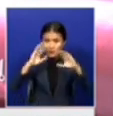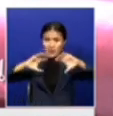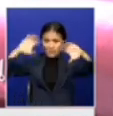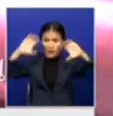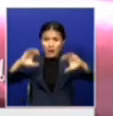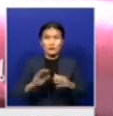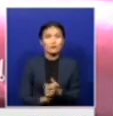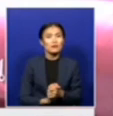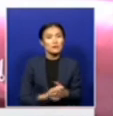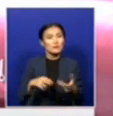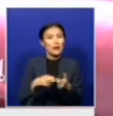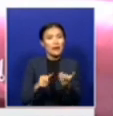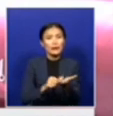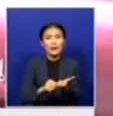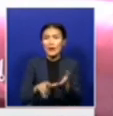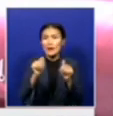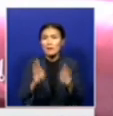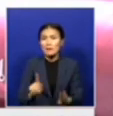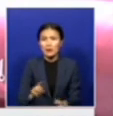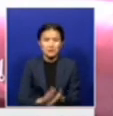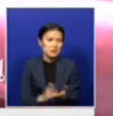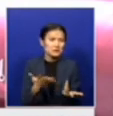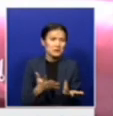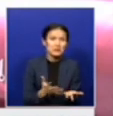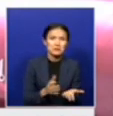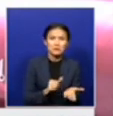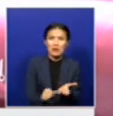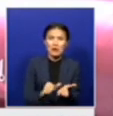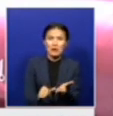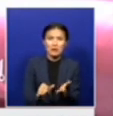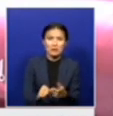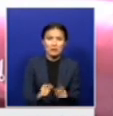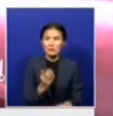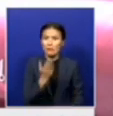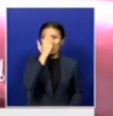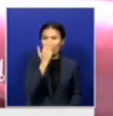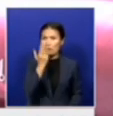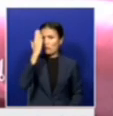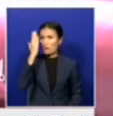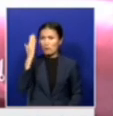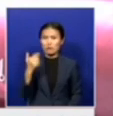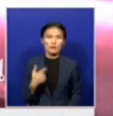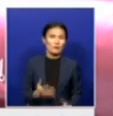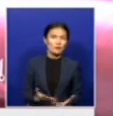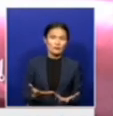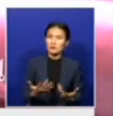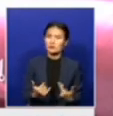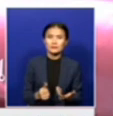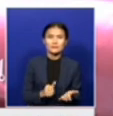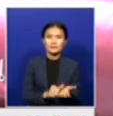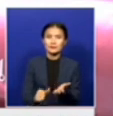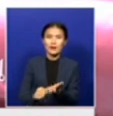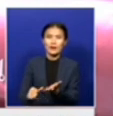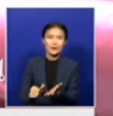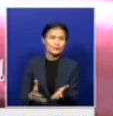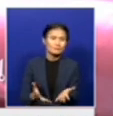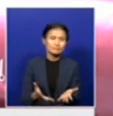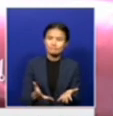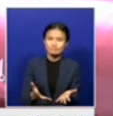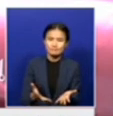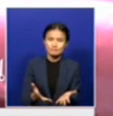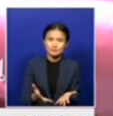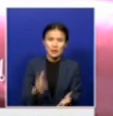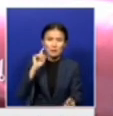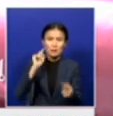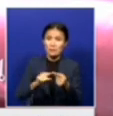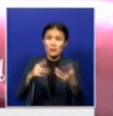ฮชแท็กนะครับพอมีกระแสแฮชแท็กอะไรขึ้นมาท่านก็แก้ปัญหาตามแฮชแท็กไปเรื่อยๆอย่างไร้จุดหมายอย่างนี้ไม่ได้นะ